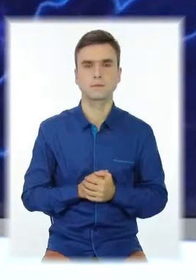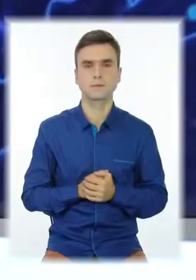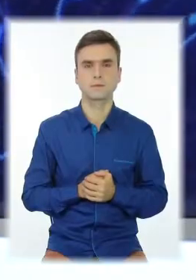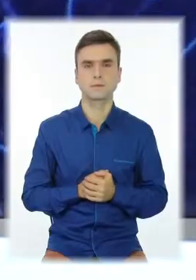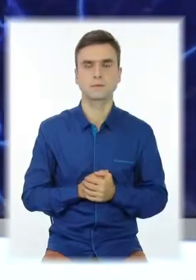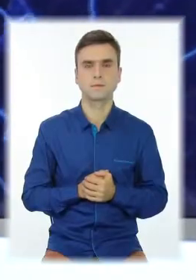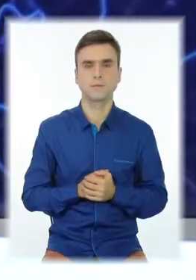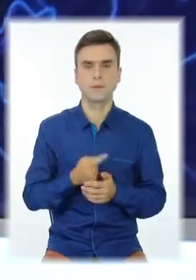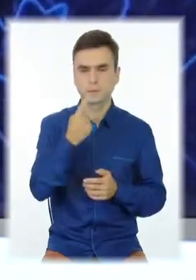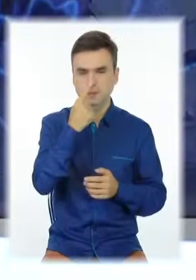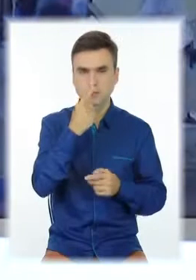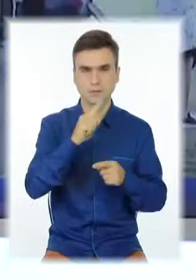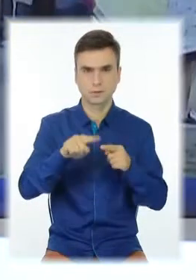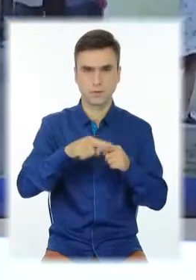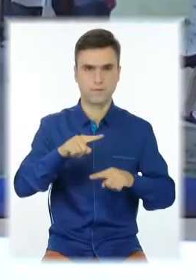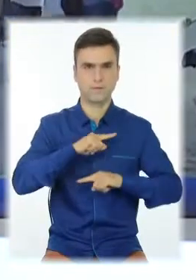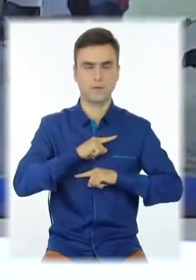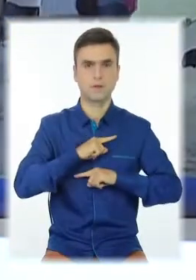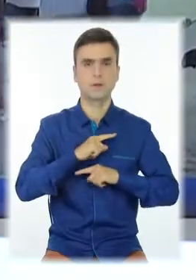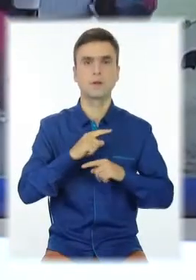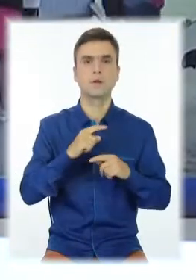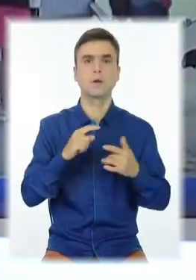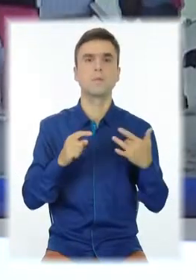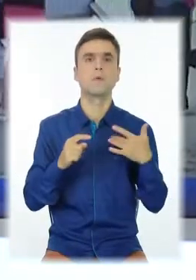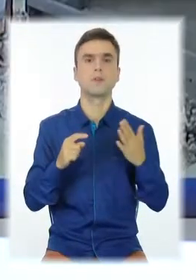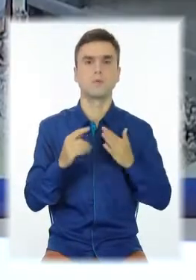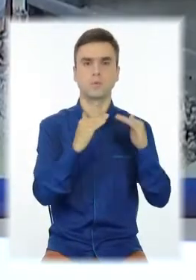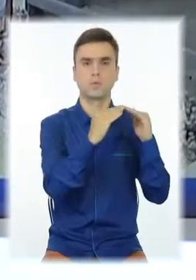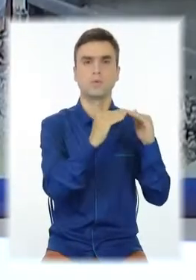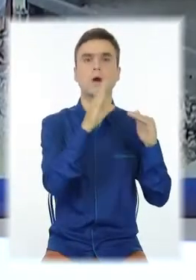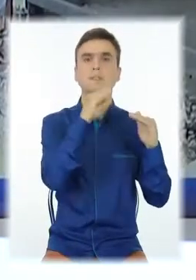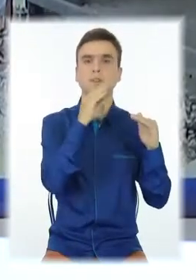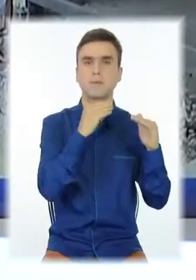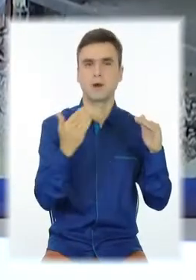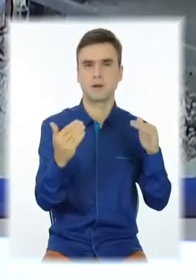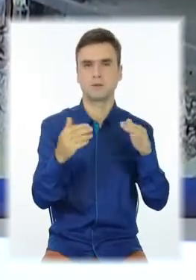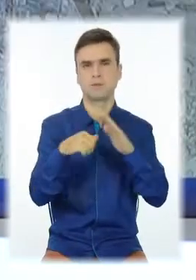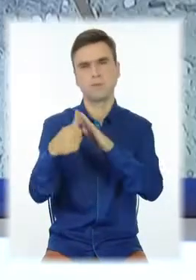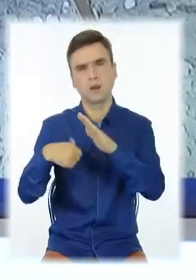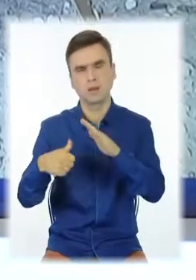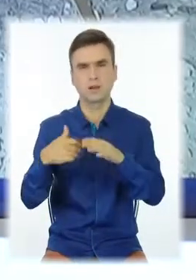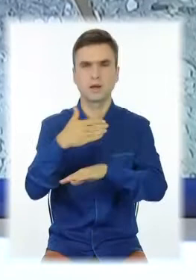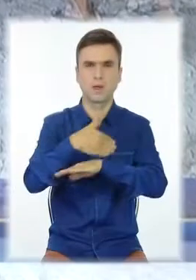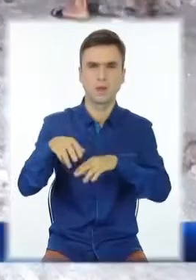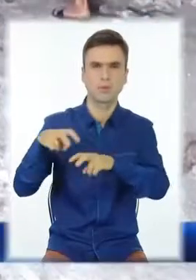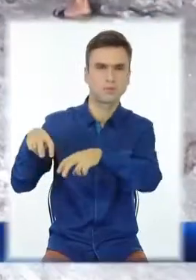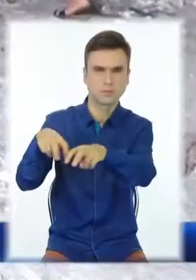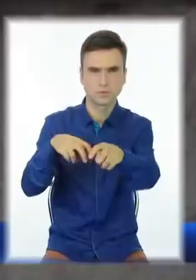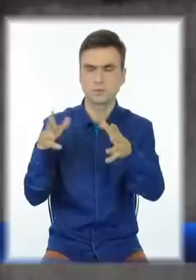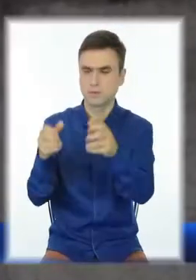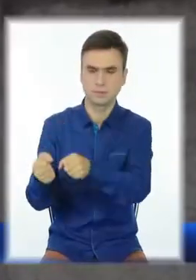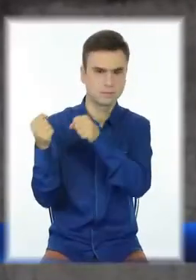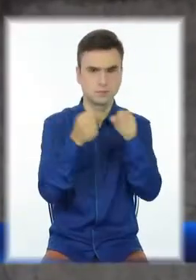Фінішна пряма. Притулок для тварин без хатченків активно ремонтують. Вже повністю готові вольєри на 100 осіб,